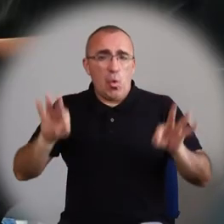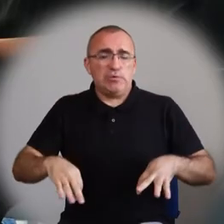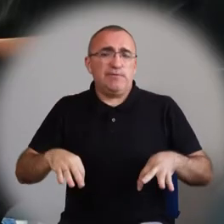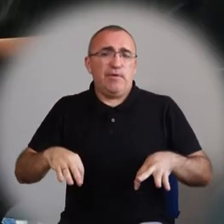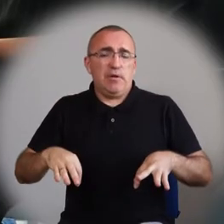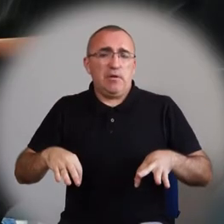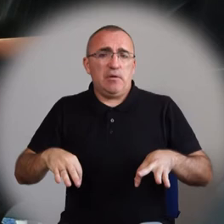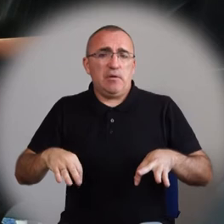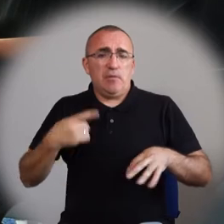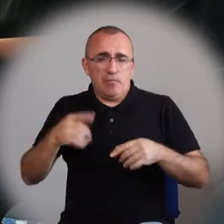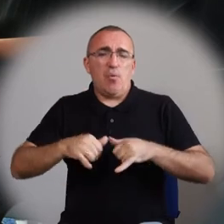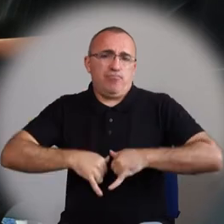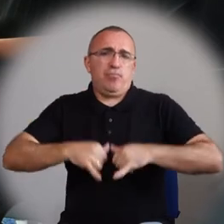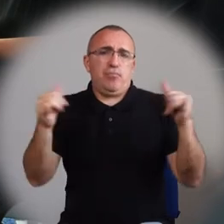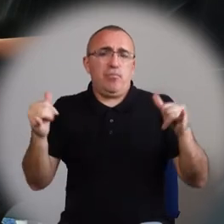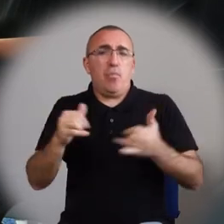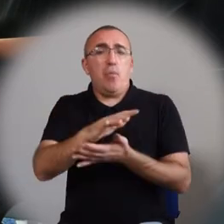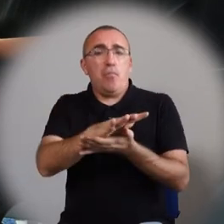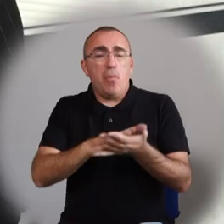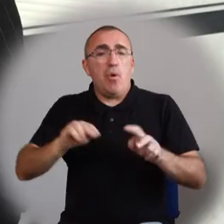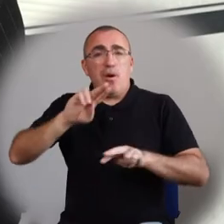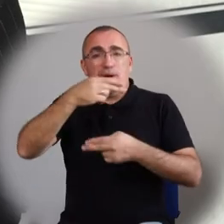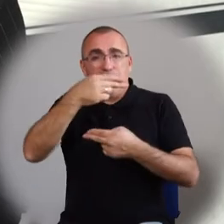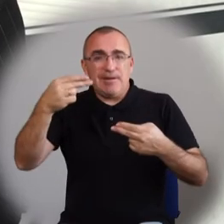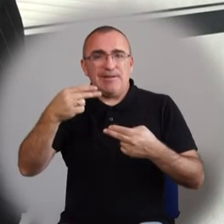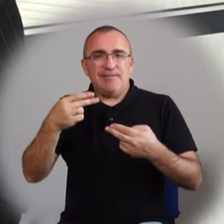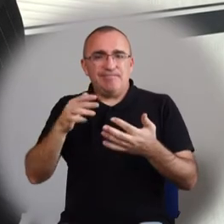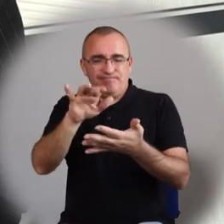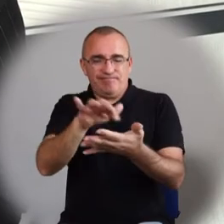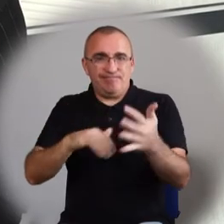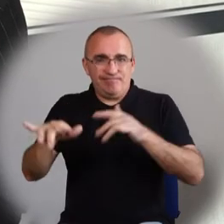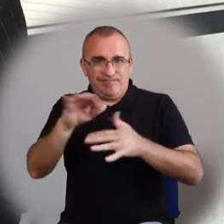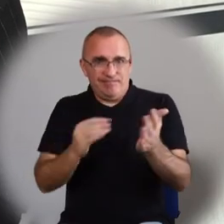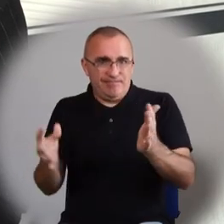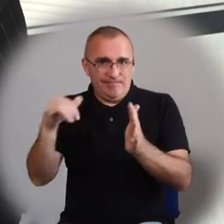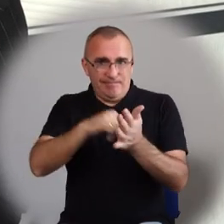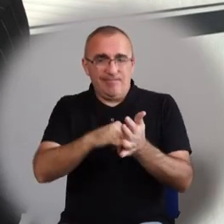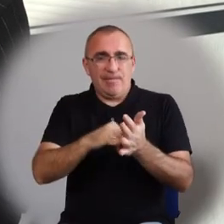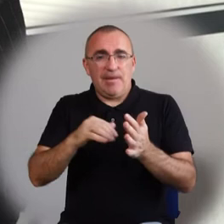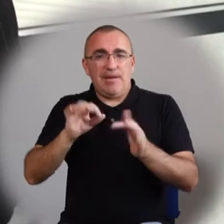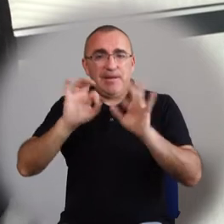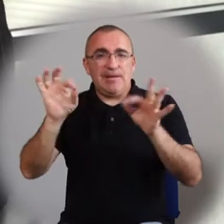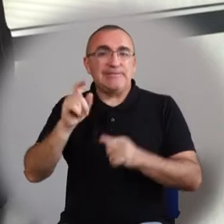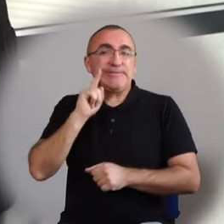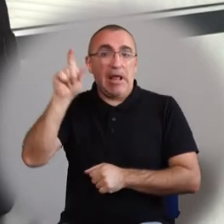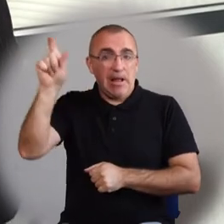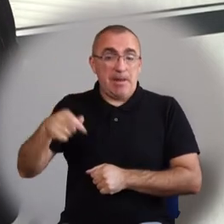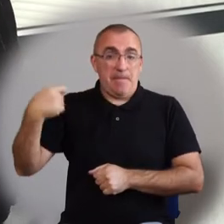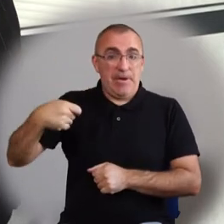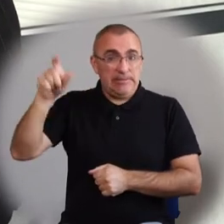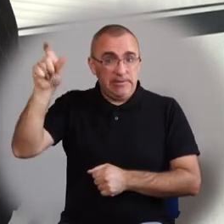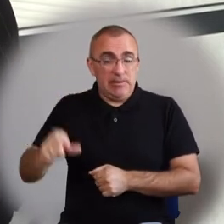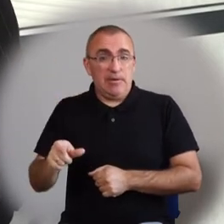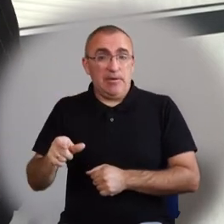і досвід плануємо поширювати. В продовження теми цифровізації країни я хотіла би навести цитату